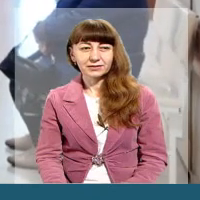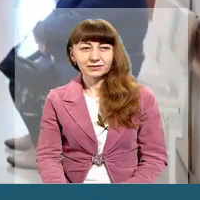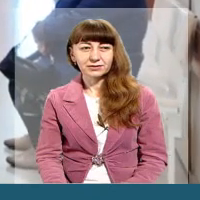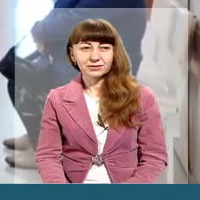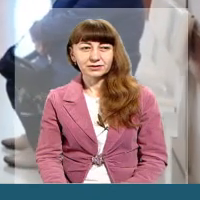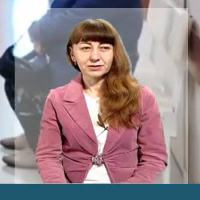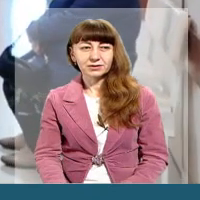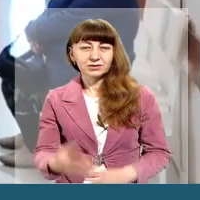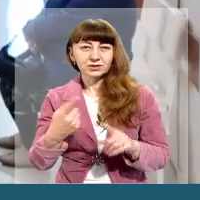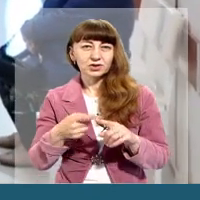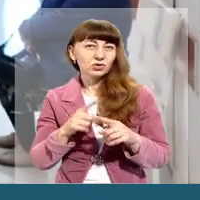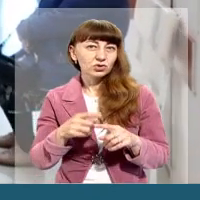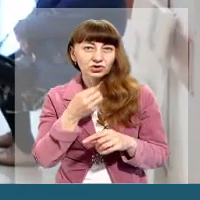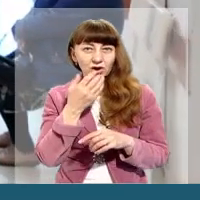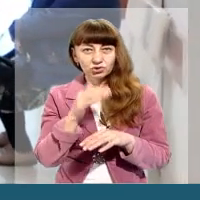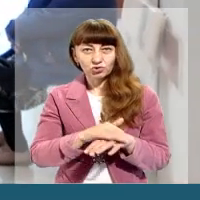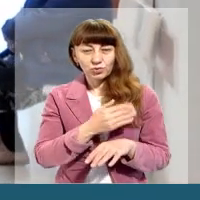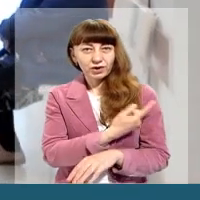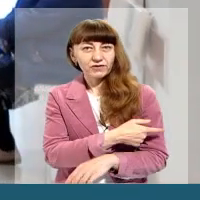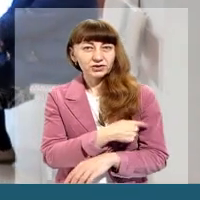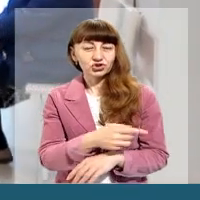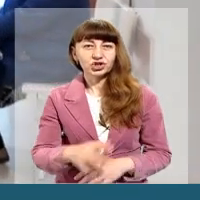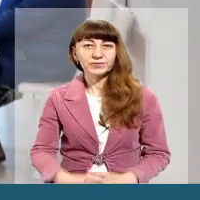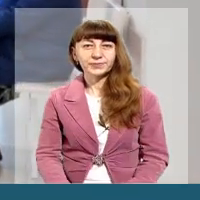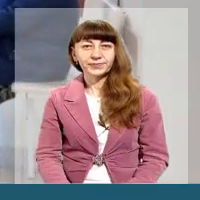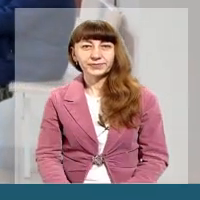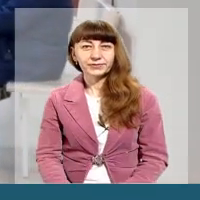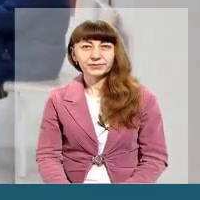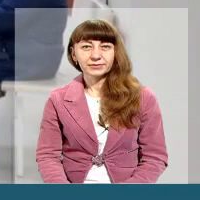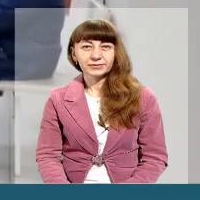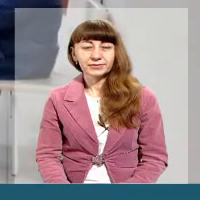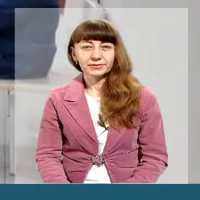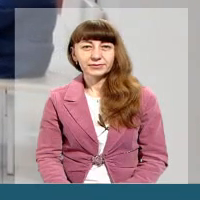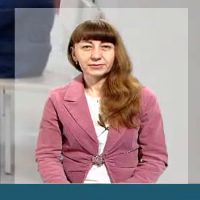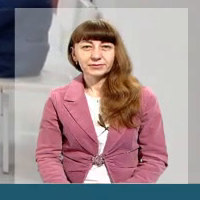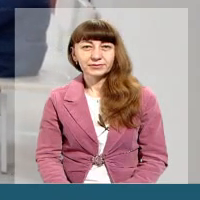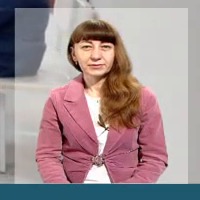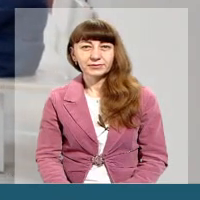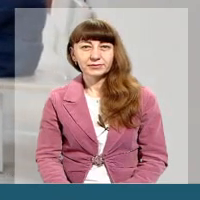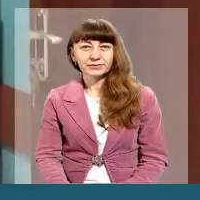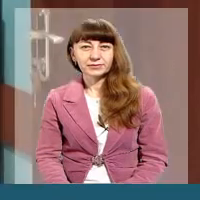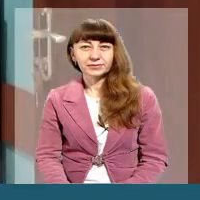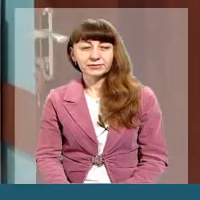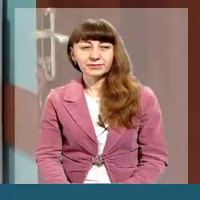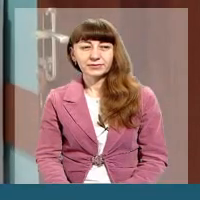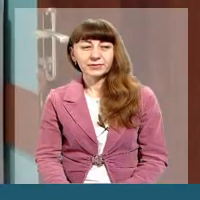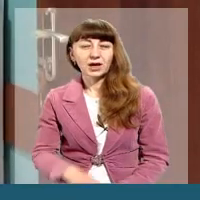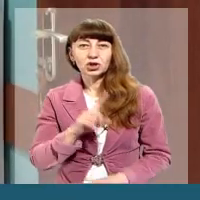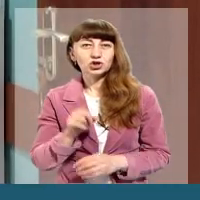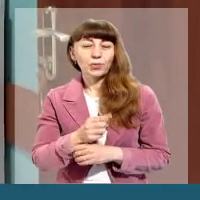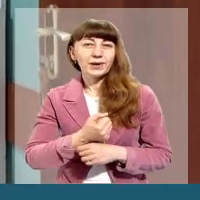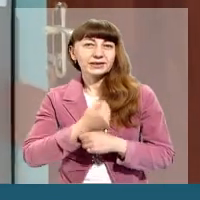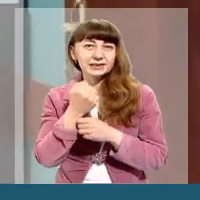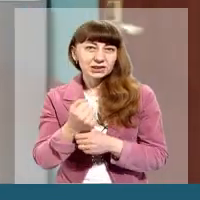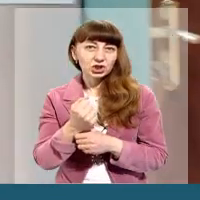У нас очень хорошие врачи, всегда принимают, всегда хорошо относятся ко всем. Чтобы